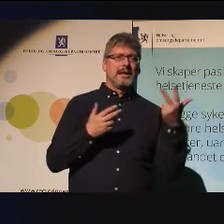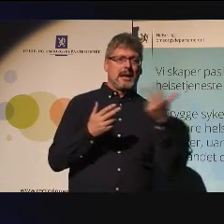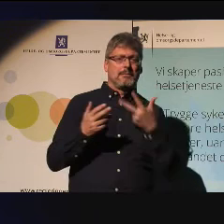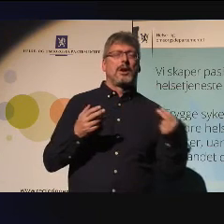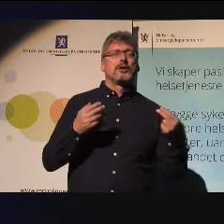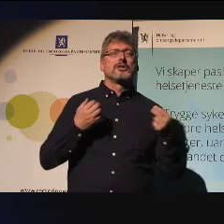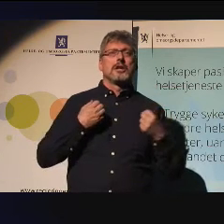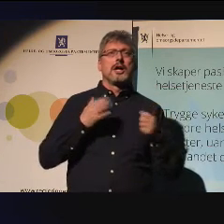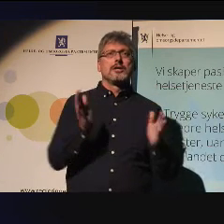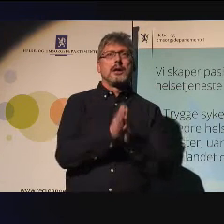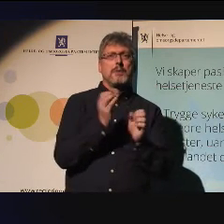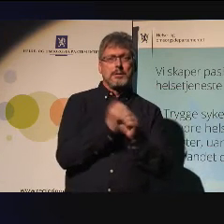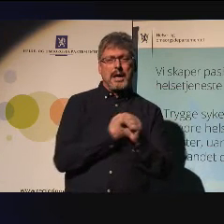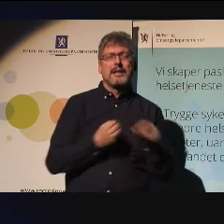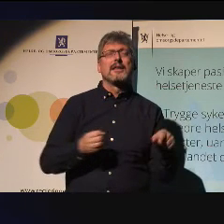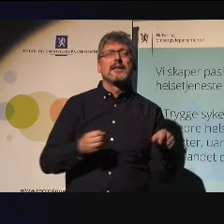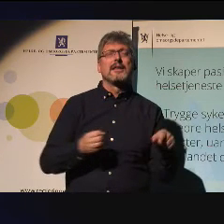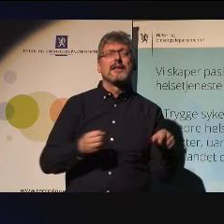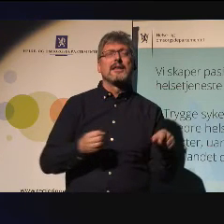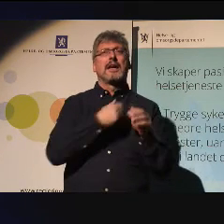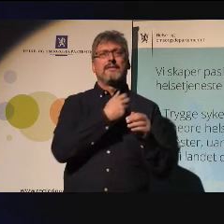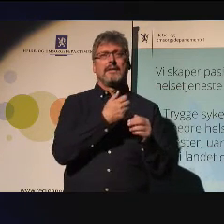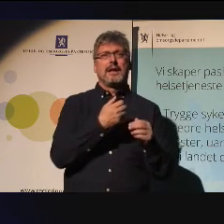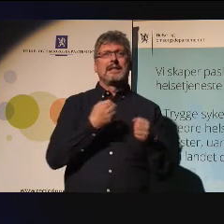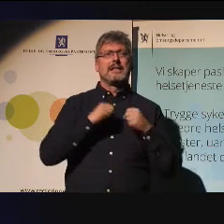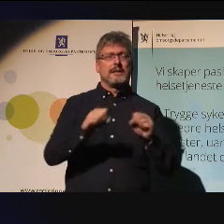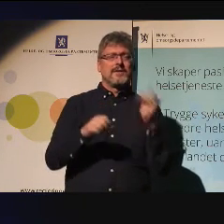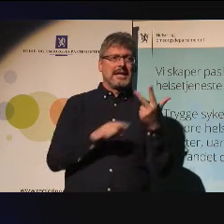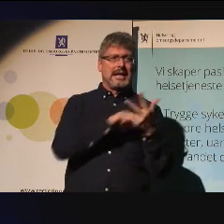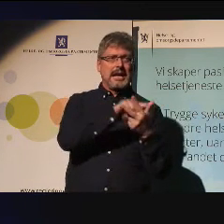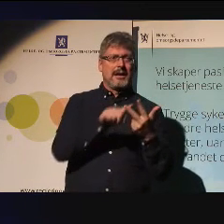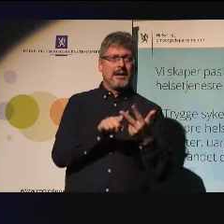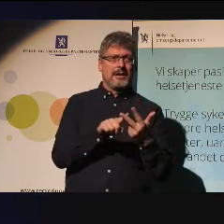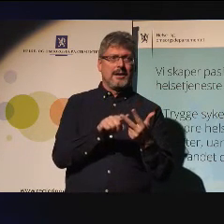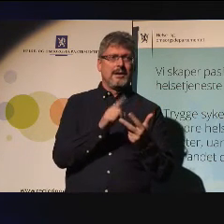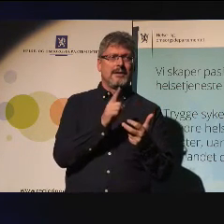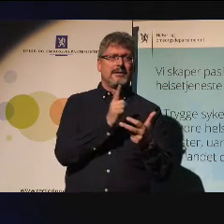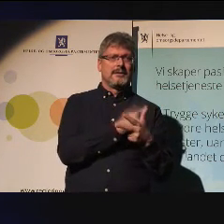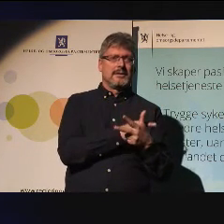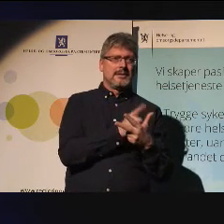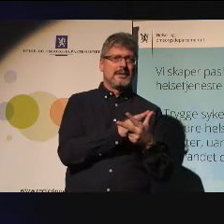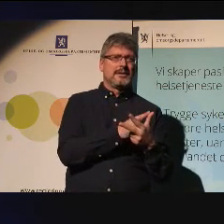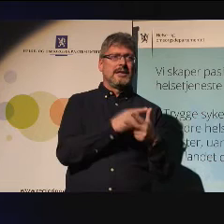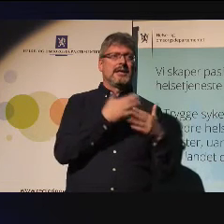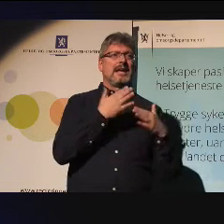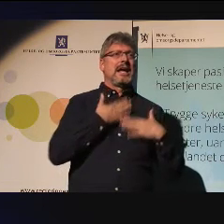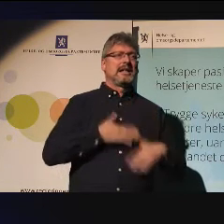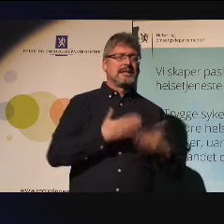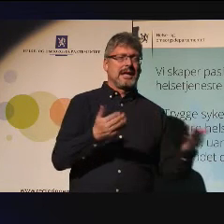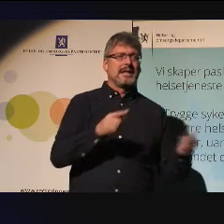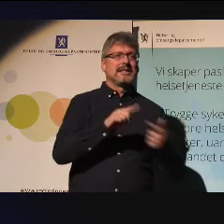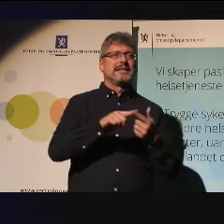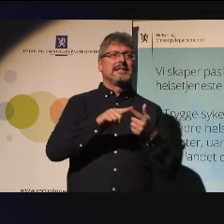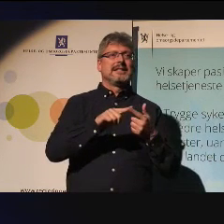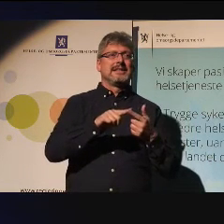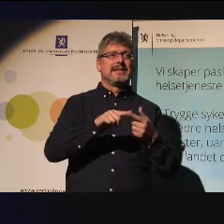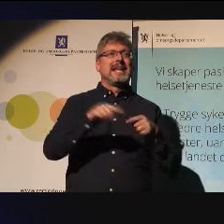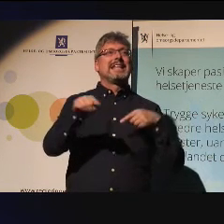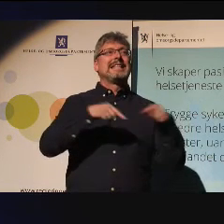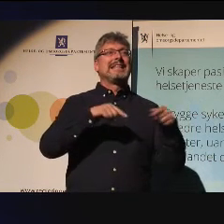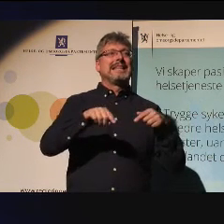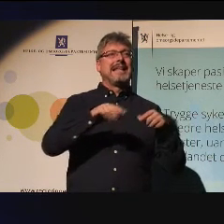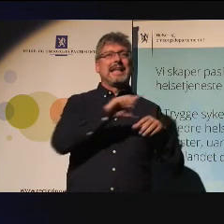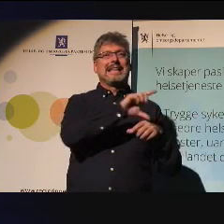parter. For dere som ute i tjenesten, for de som i direktoratet, og for oss i helse- og